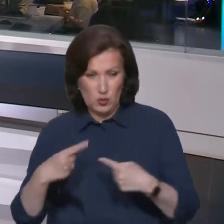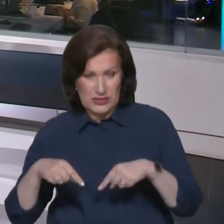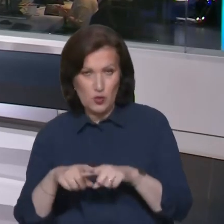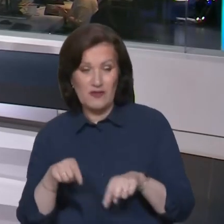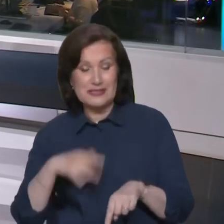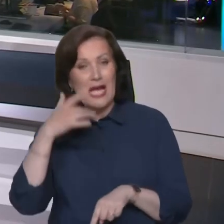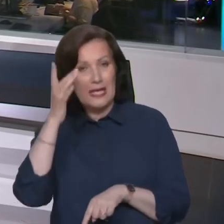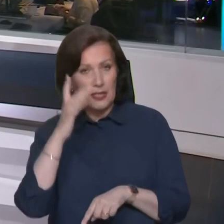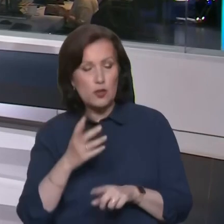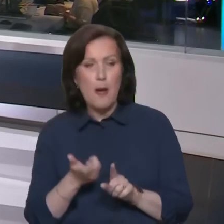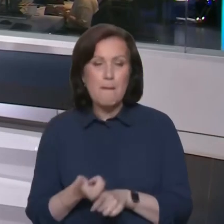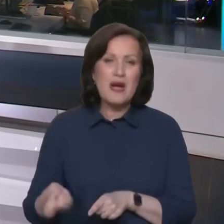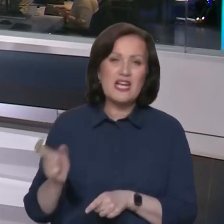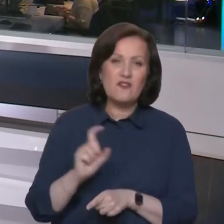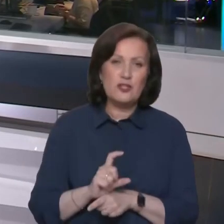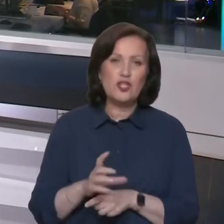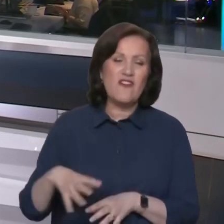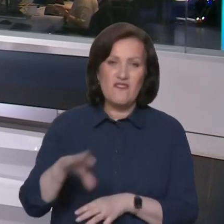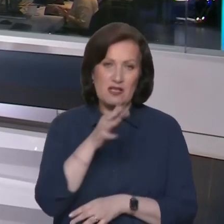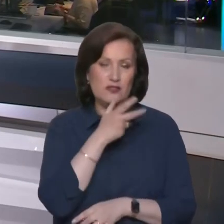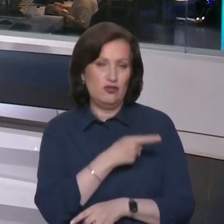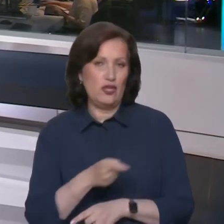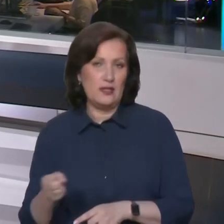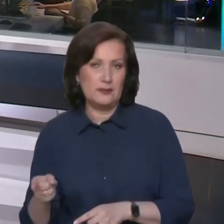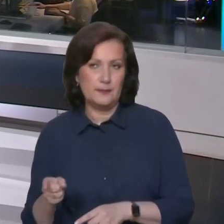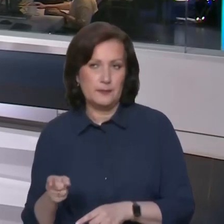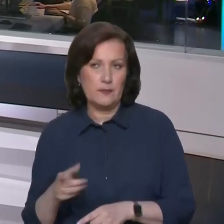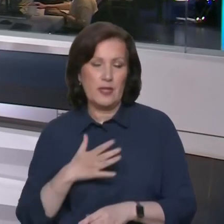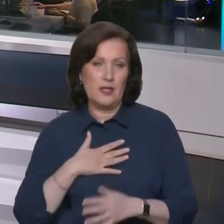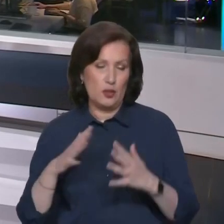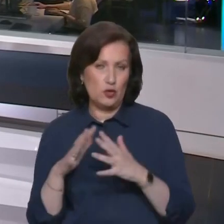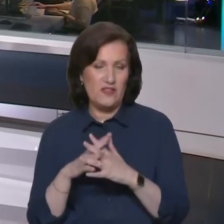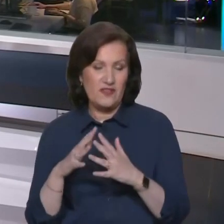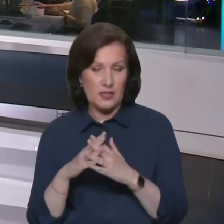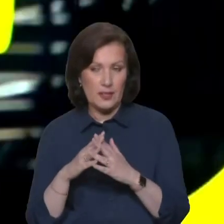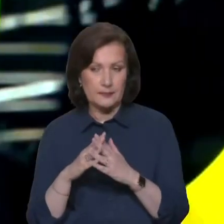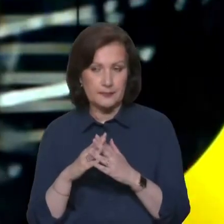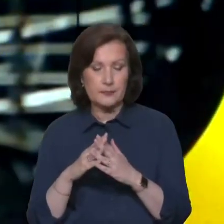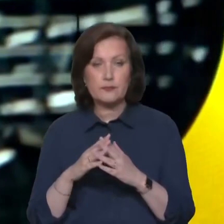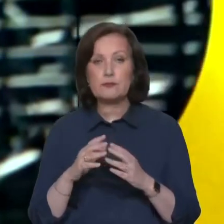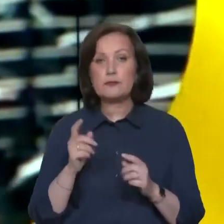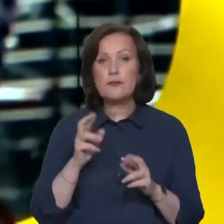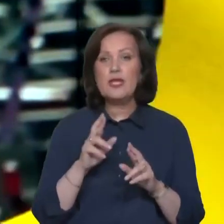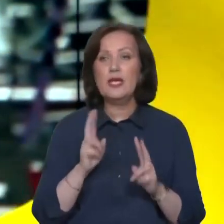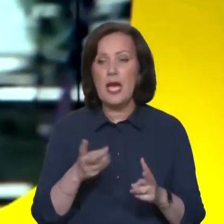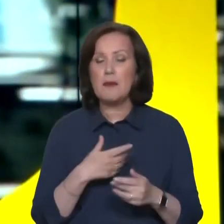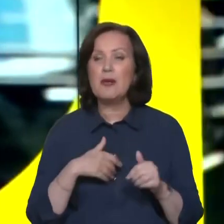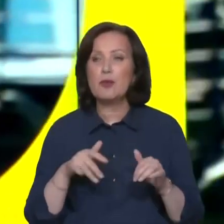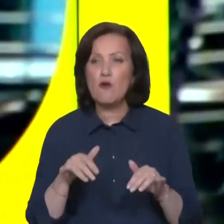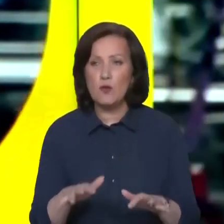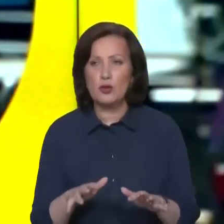це літо, вони перевищують увесь час, ну, власне, нашої війни. І те, як ми